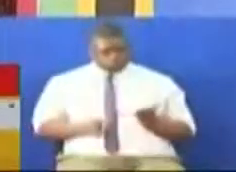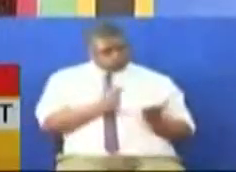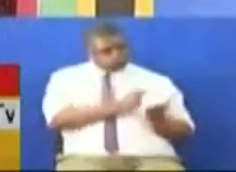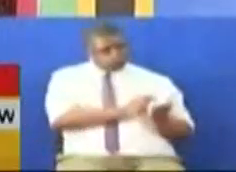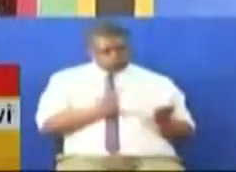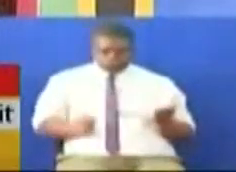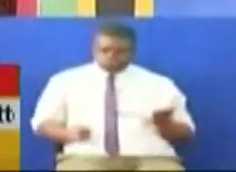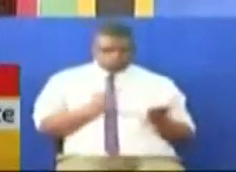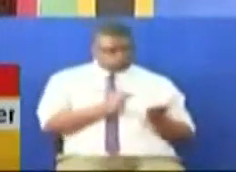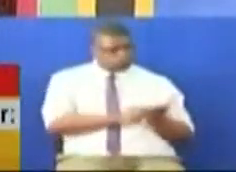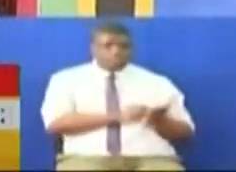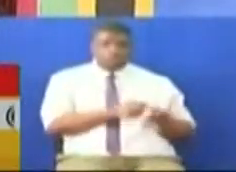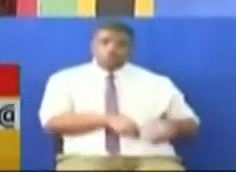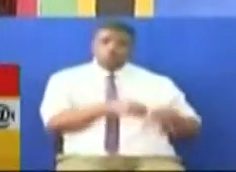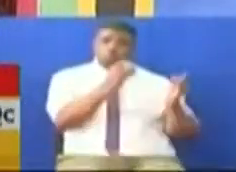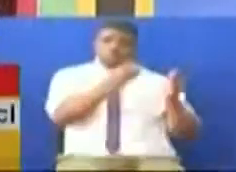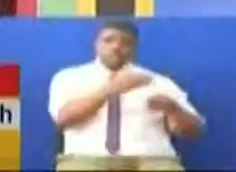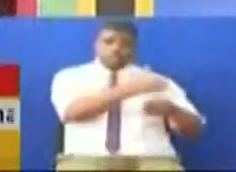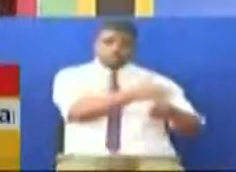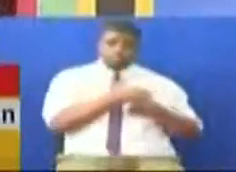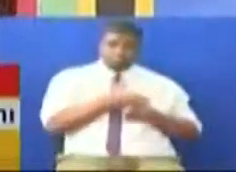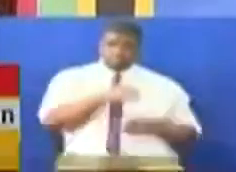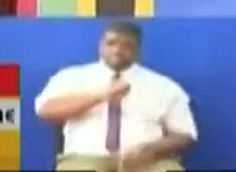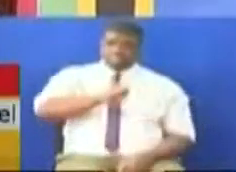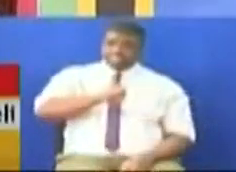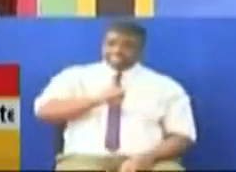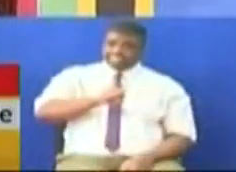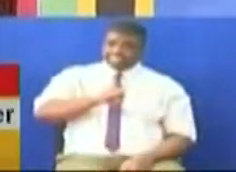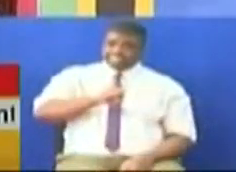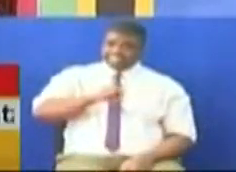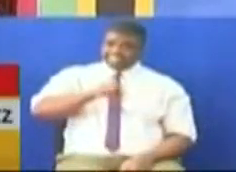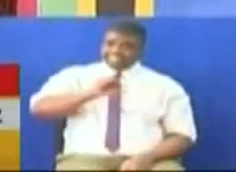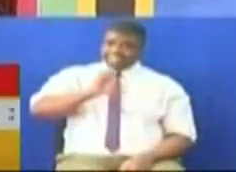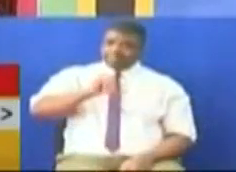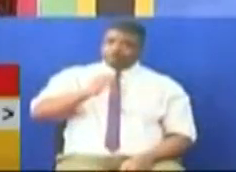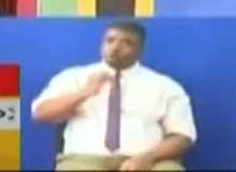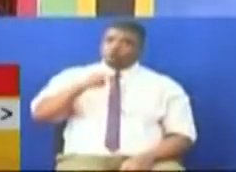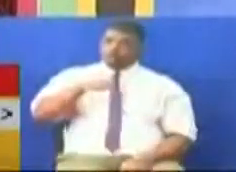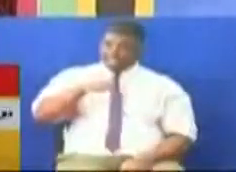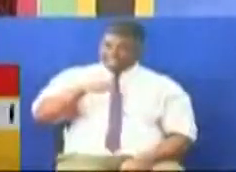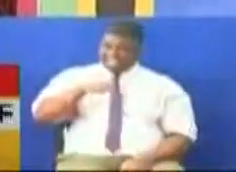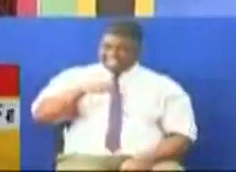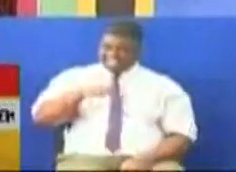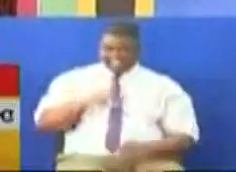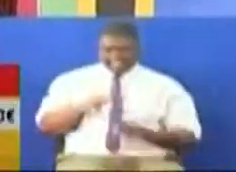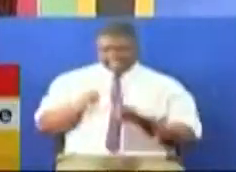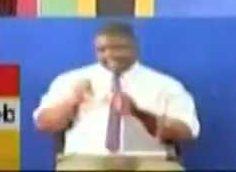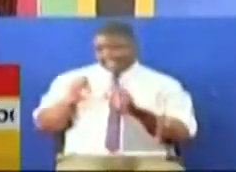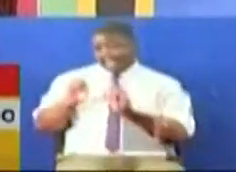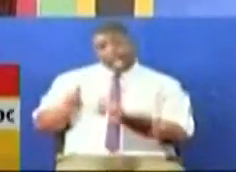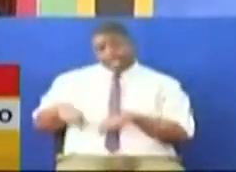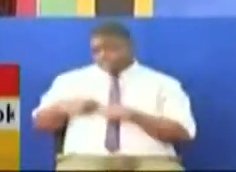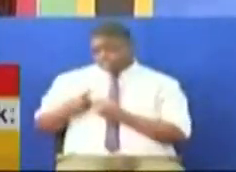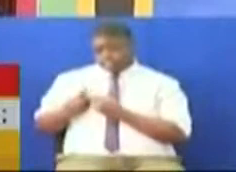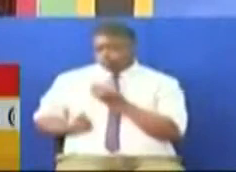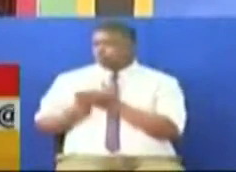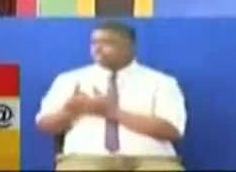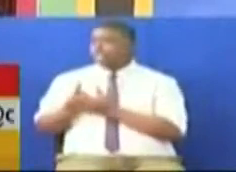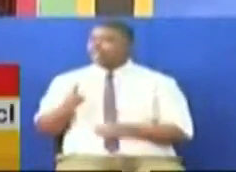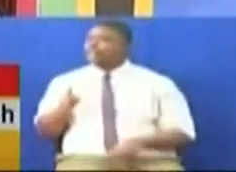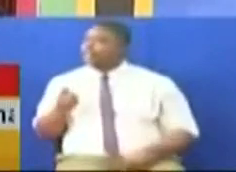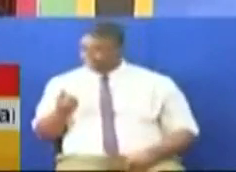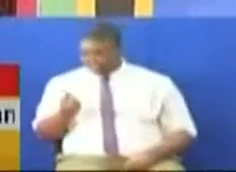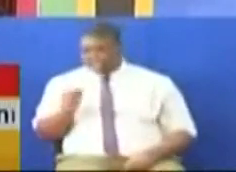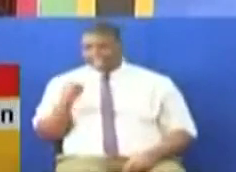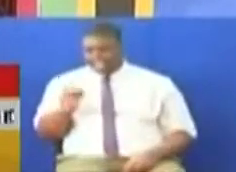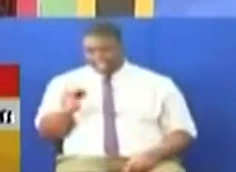wanaiuzia kampuni ya Simon Group kwa shilingi 1,675. Lakini kilichotokea mheshimiwa speaker, hisa zile baada